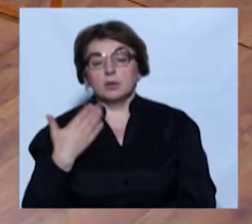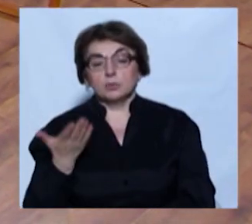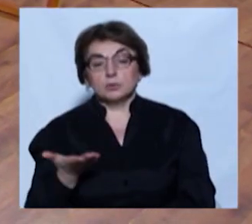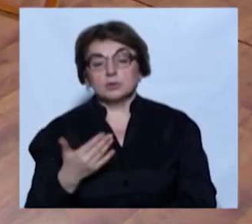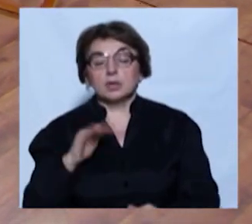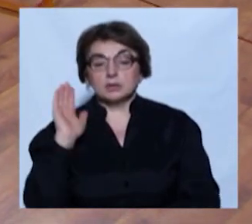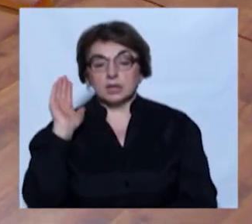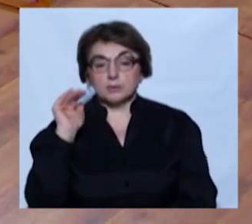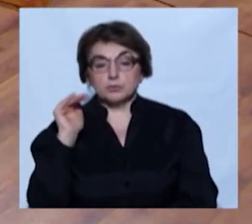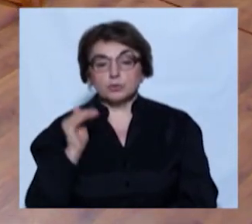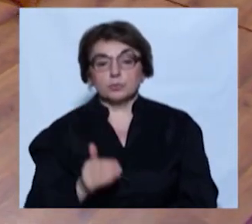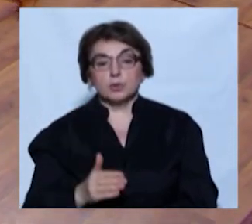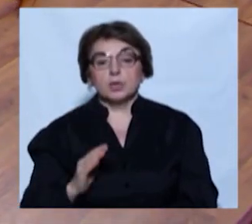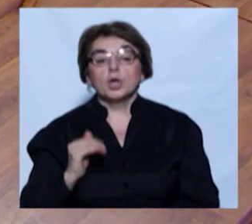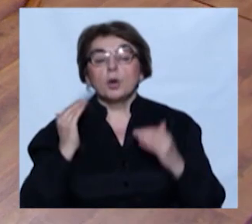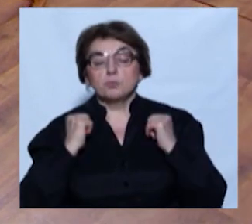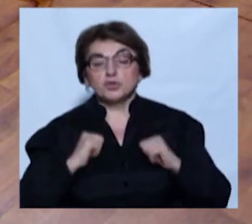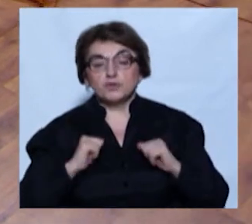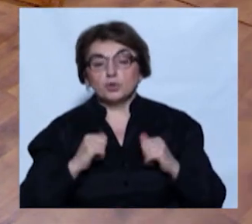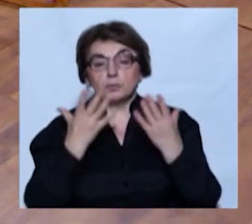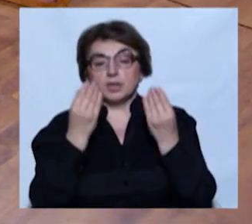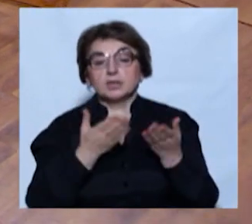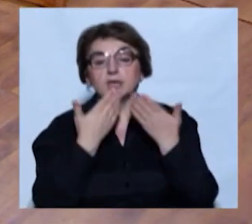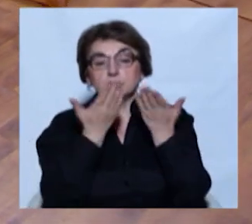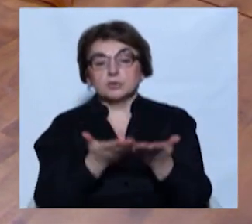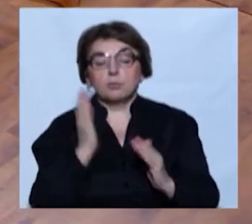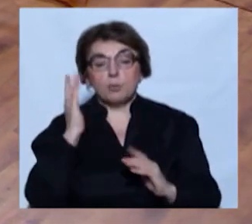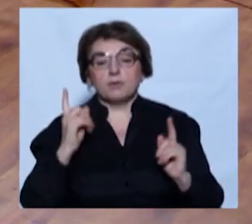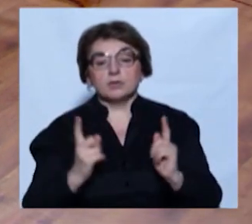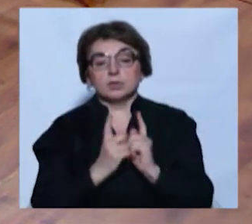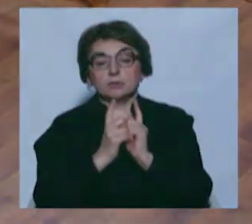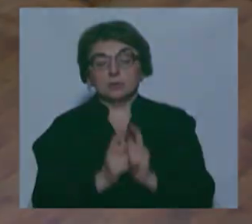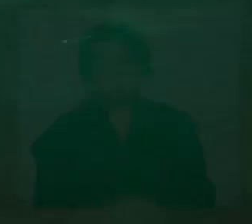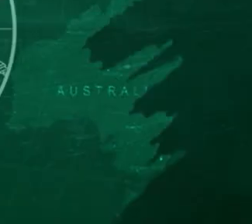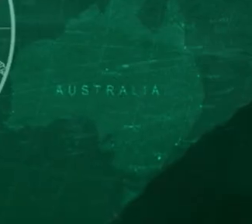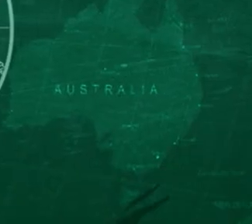მე უკვე სურს რომ დაგემშვიდობოთ, მშვიდობიან დღეებს გისურვებთ, მომავალ შეხვედრამდე.